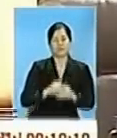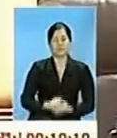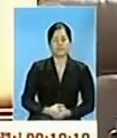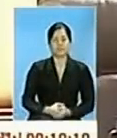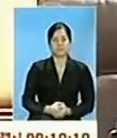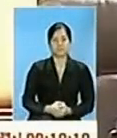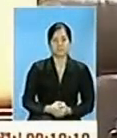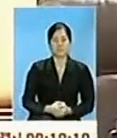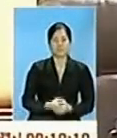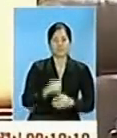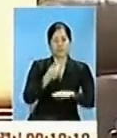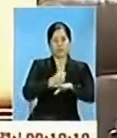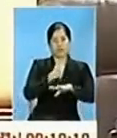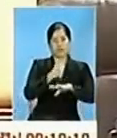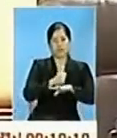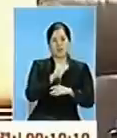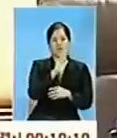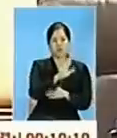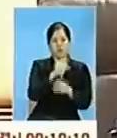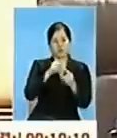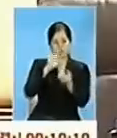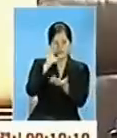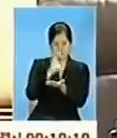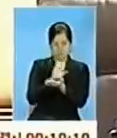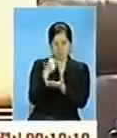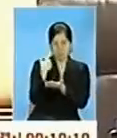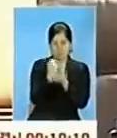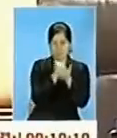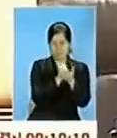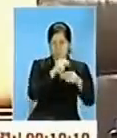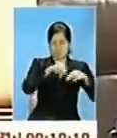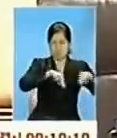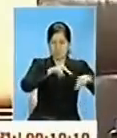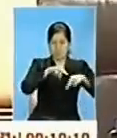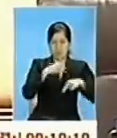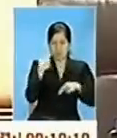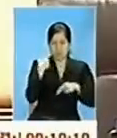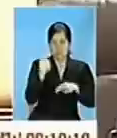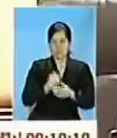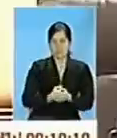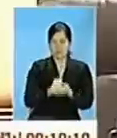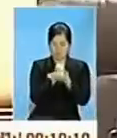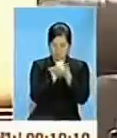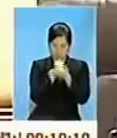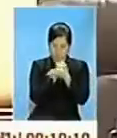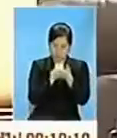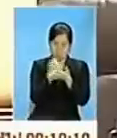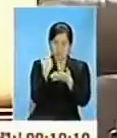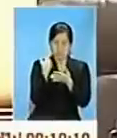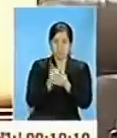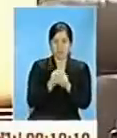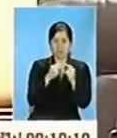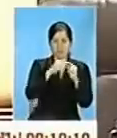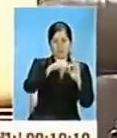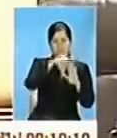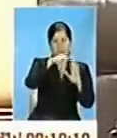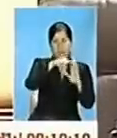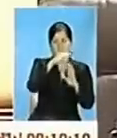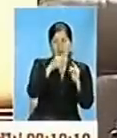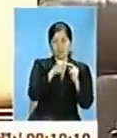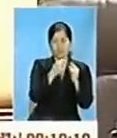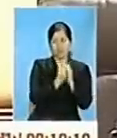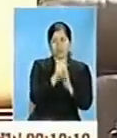ผู้บัญชาการกองกำลังผาเมืองเขาช่วยยาเสพติดนอกจากเข้าทางเหนือ 83% แล้ว